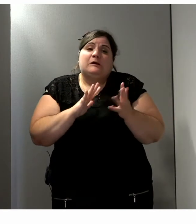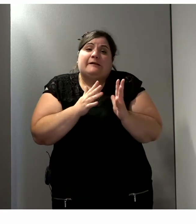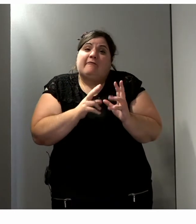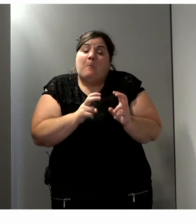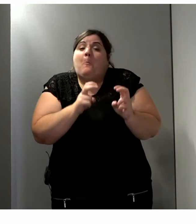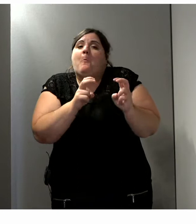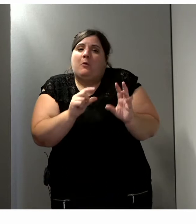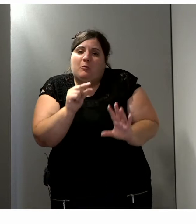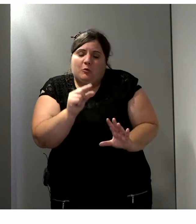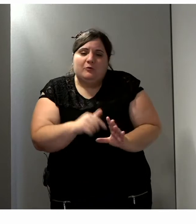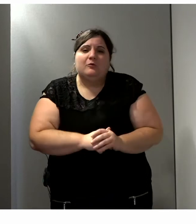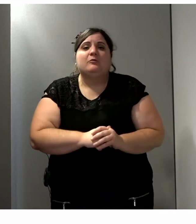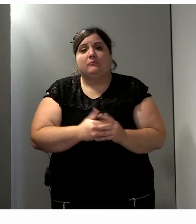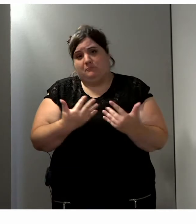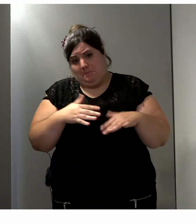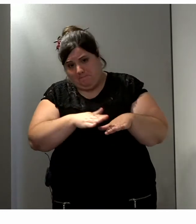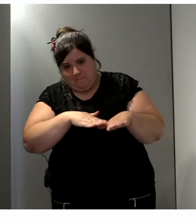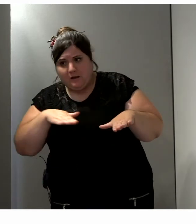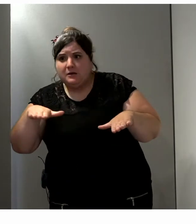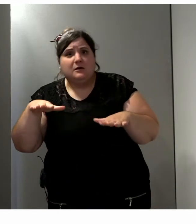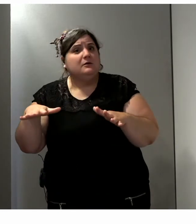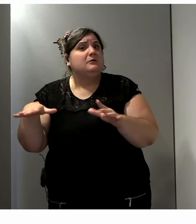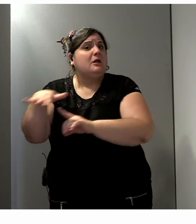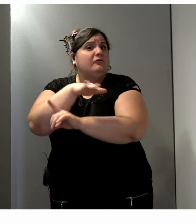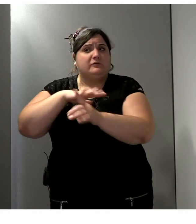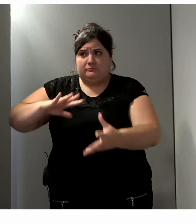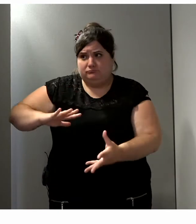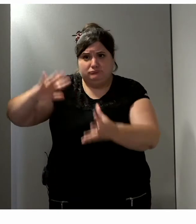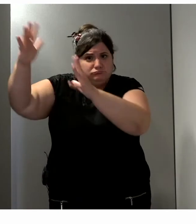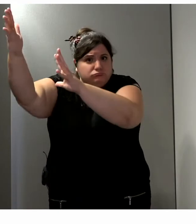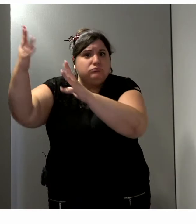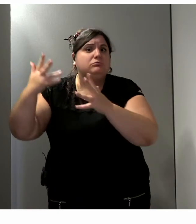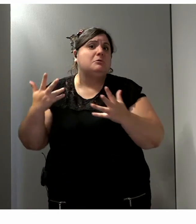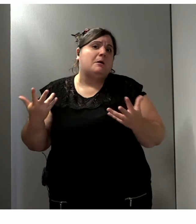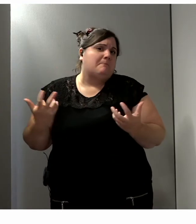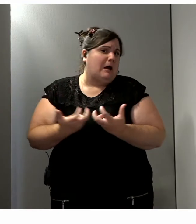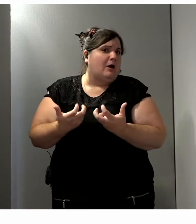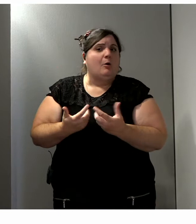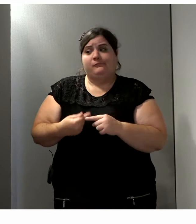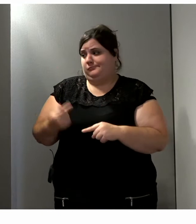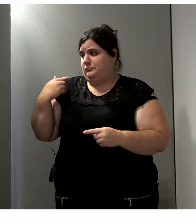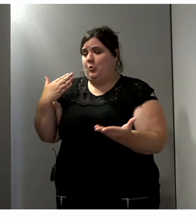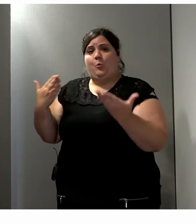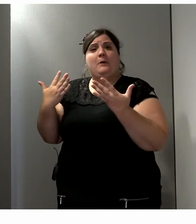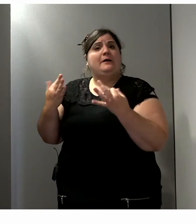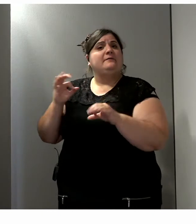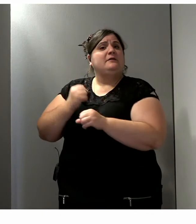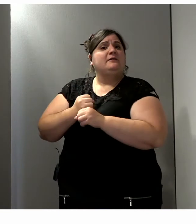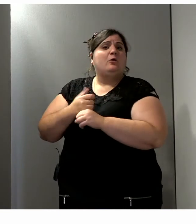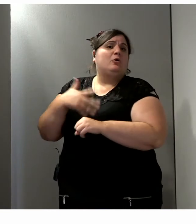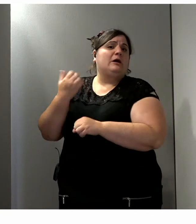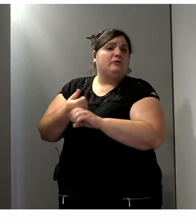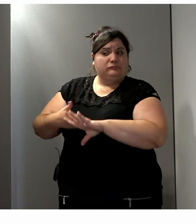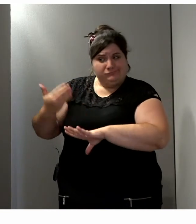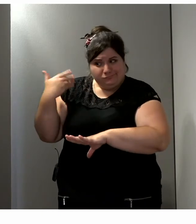signes. Mais dans le même temps, les usages ont évolué. On consomme la télévision aujourd'hui de façon très différente qu'il y a 10 ou 15